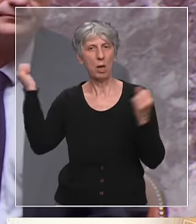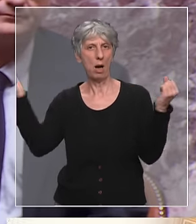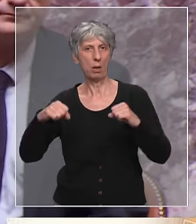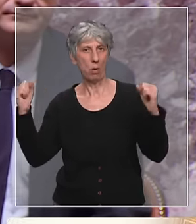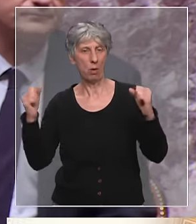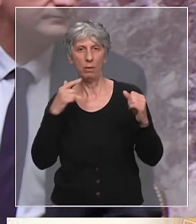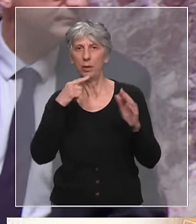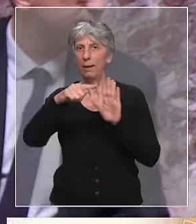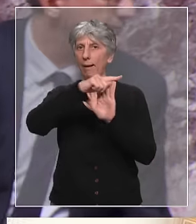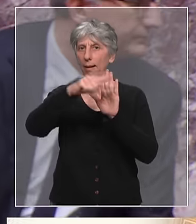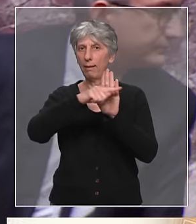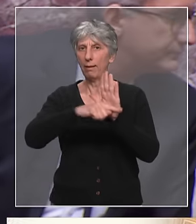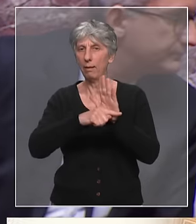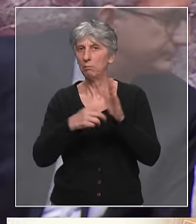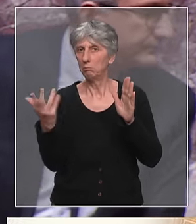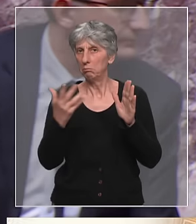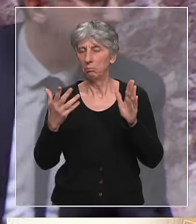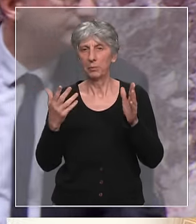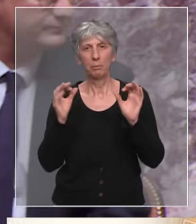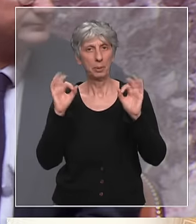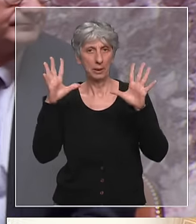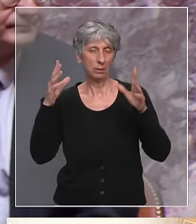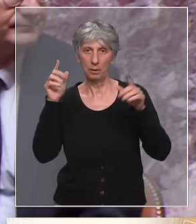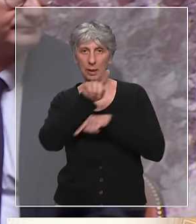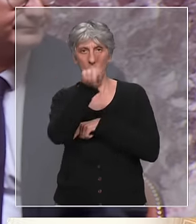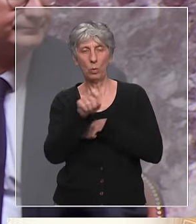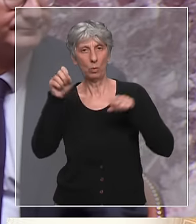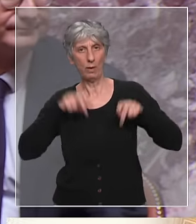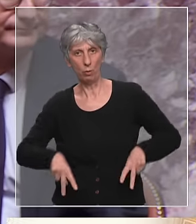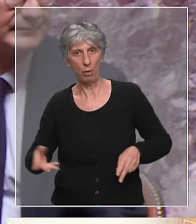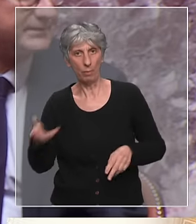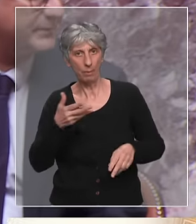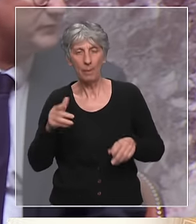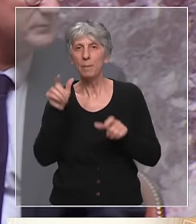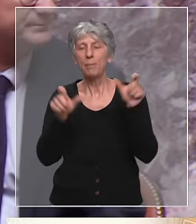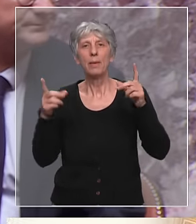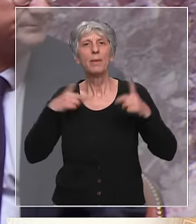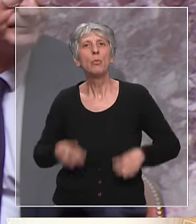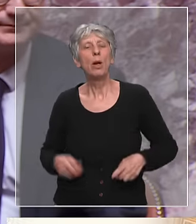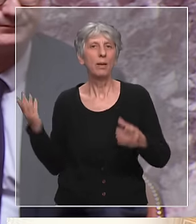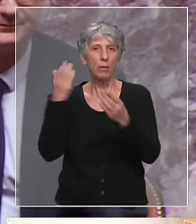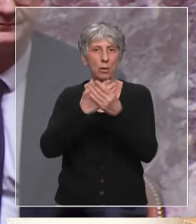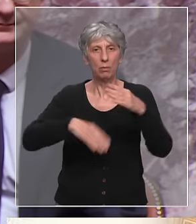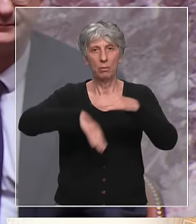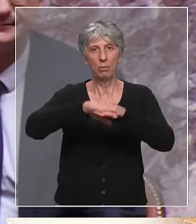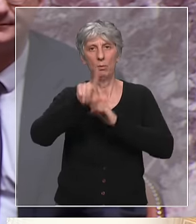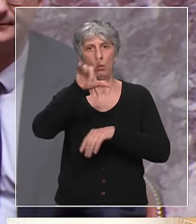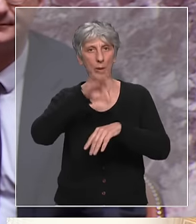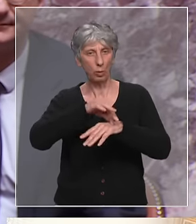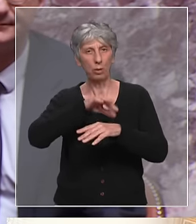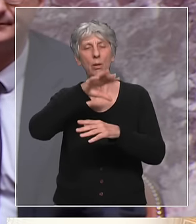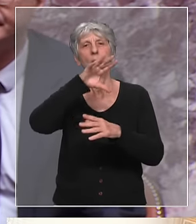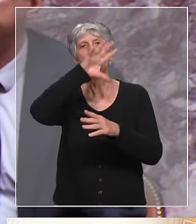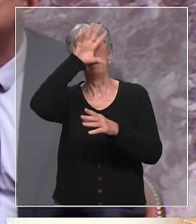Les règles applicables sont celles qui prévalent durant les questions au gouvernement. Les interventions des députés sont limitées à 2 minutes, répliques